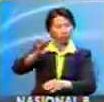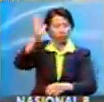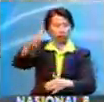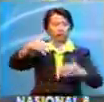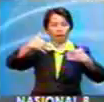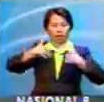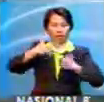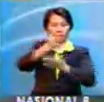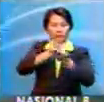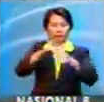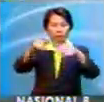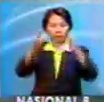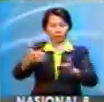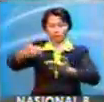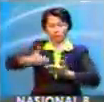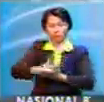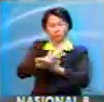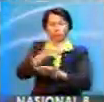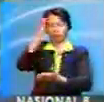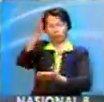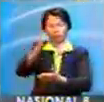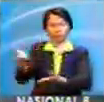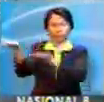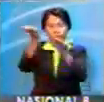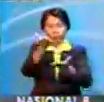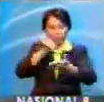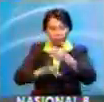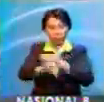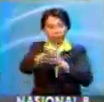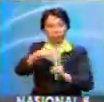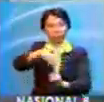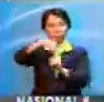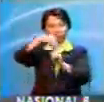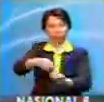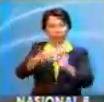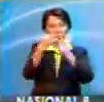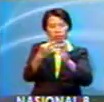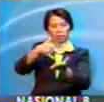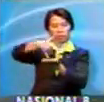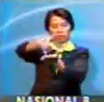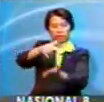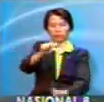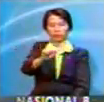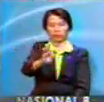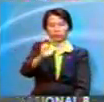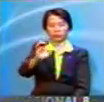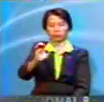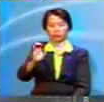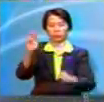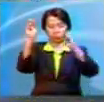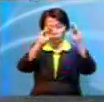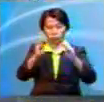ada beberapa pemain baharu yang bakal dibawa masuk khususnya menghadapi Piala AFC musim